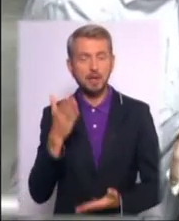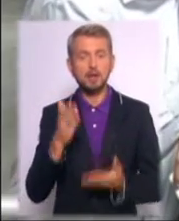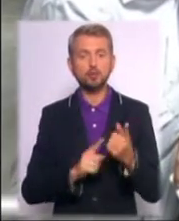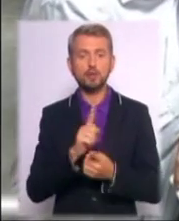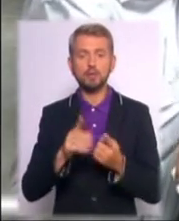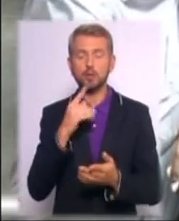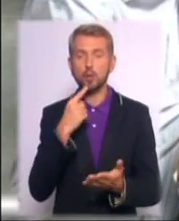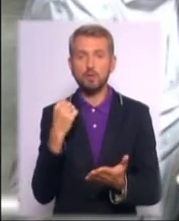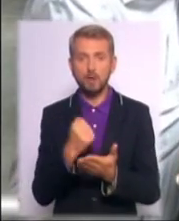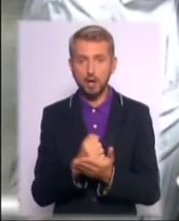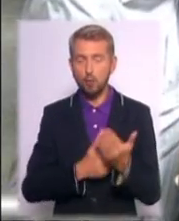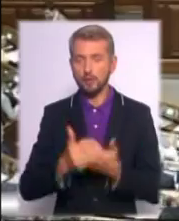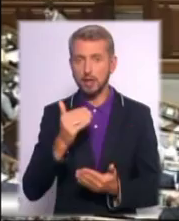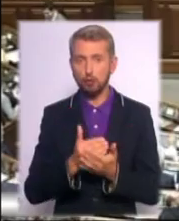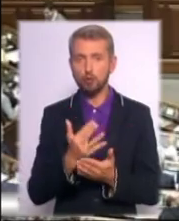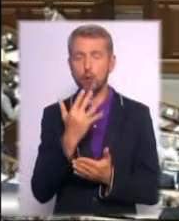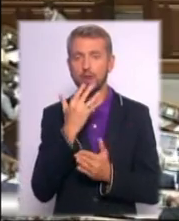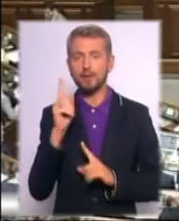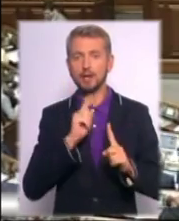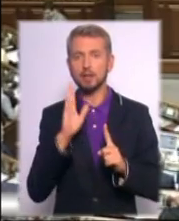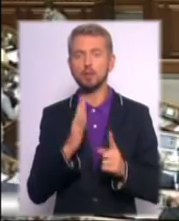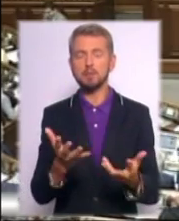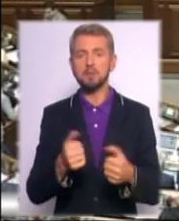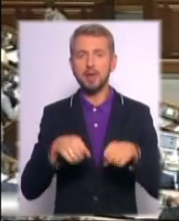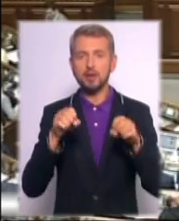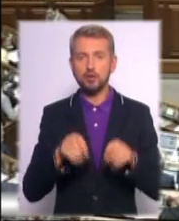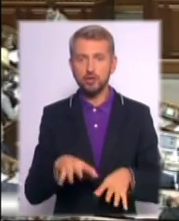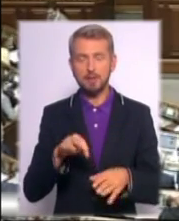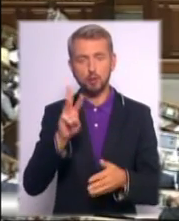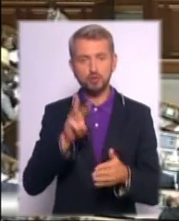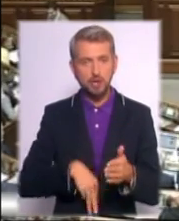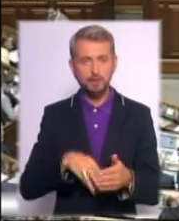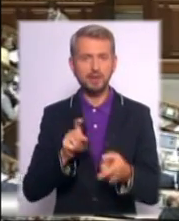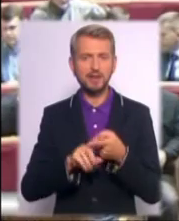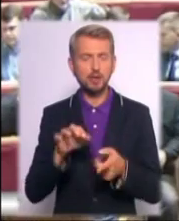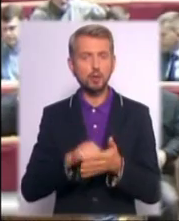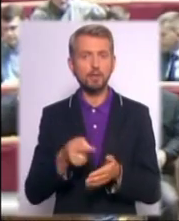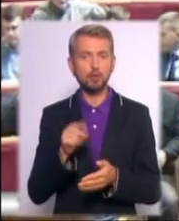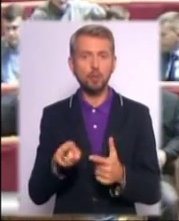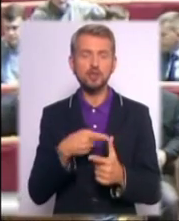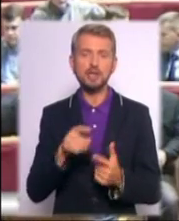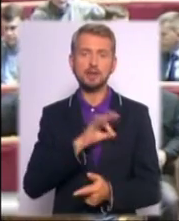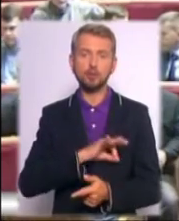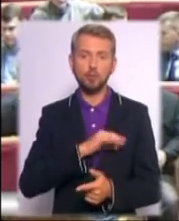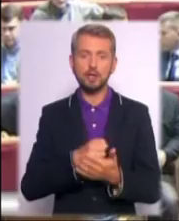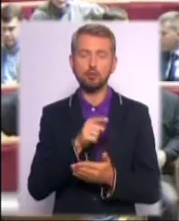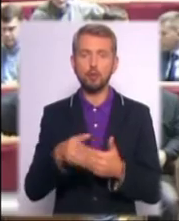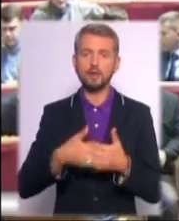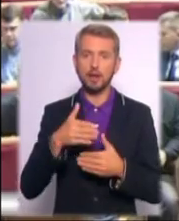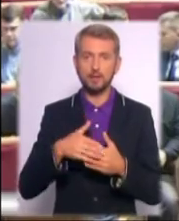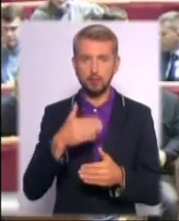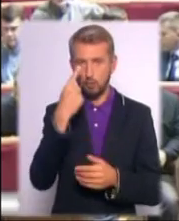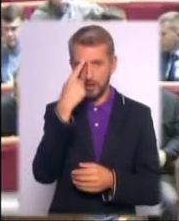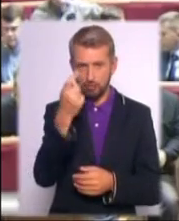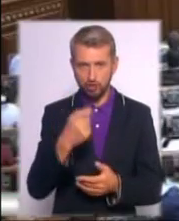ухвалять остаточно, то Нацрада прийматиме рішення про стягнення штрафу незалежно від того, чи застосовувалася до порушника санкція попередження.